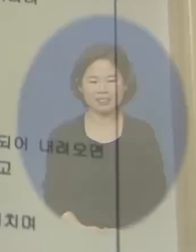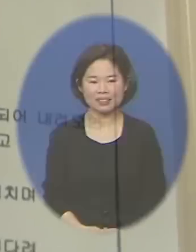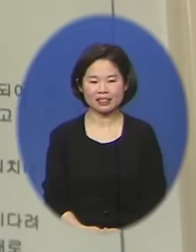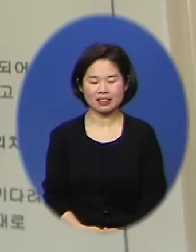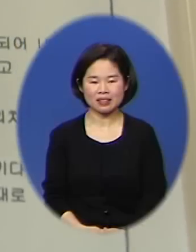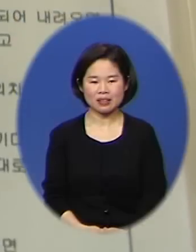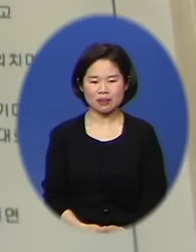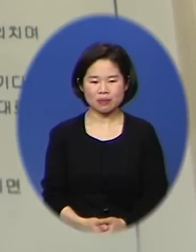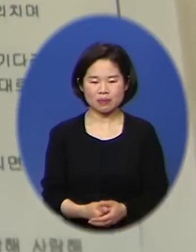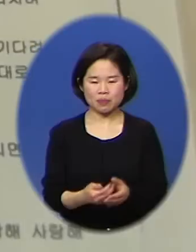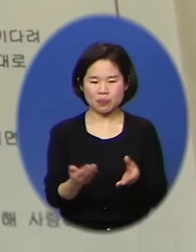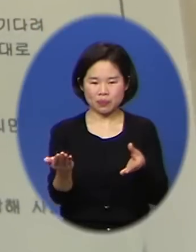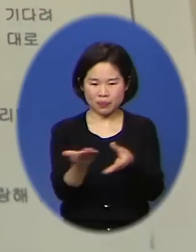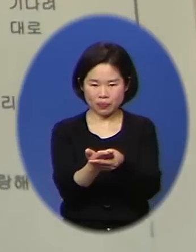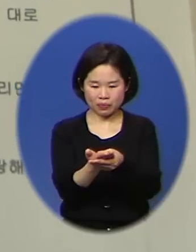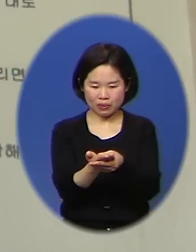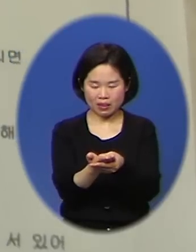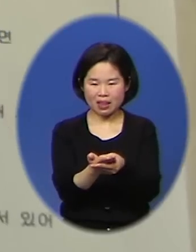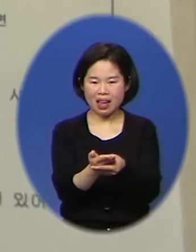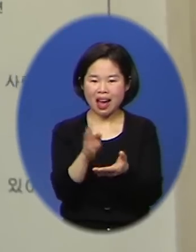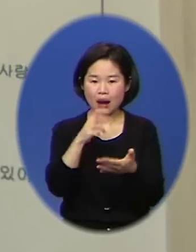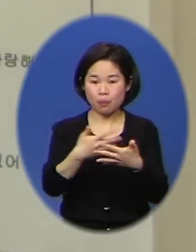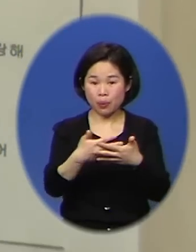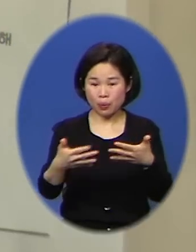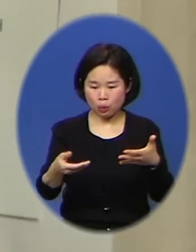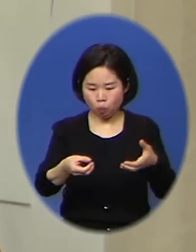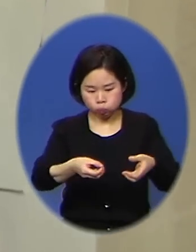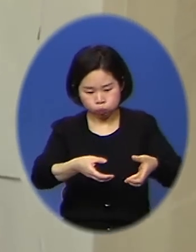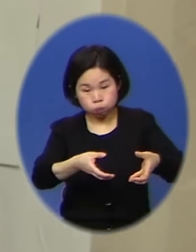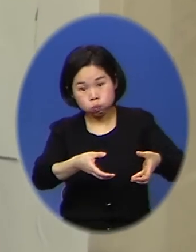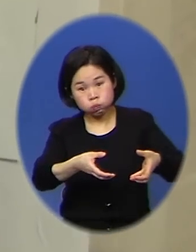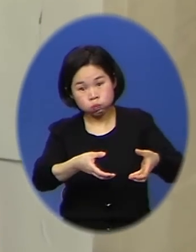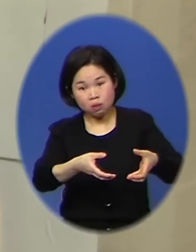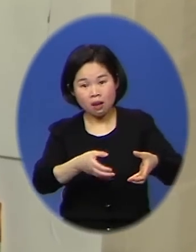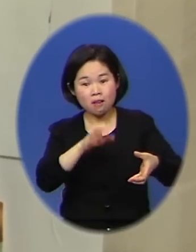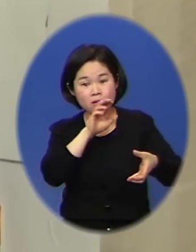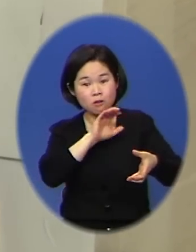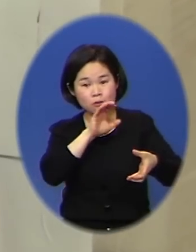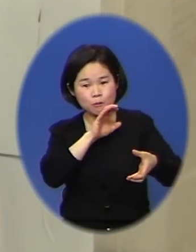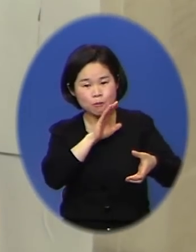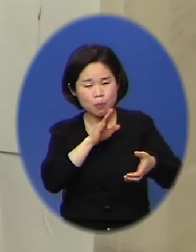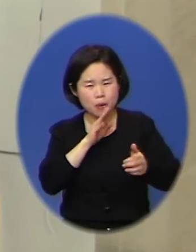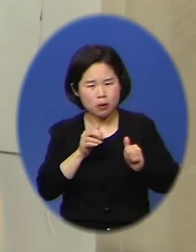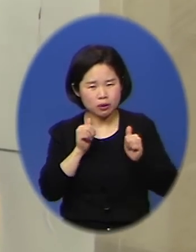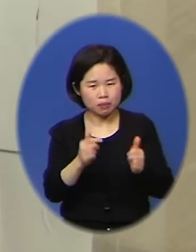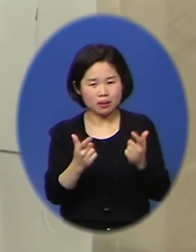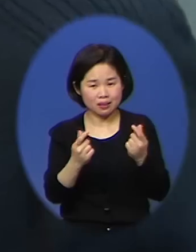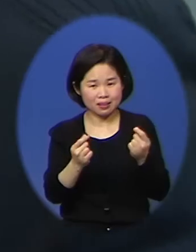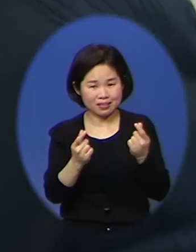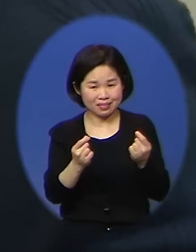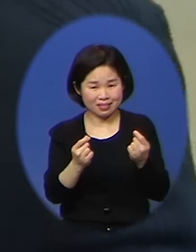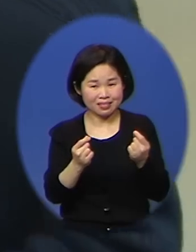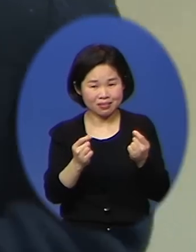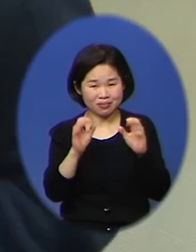파일안 가득 들어있는 악보들이 그의 연습량을 말해주는 듯하다.